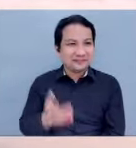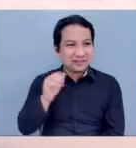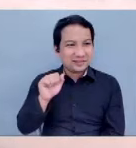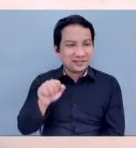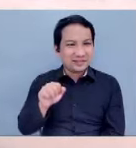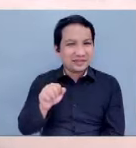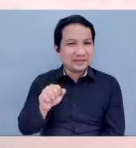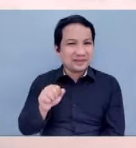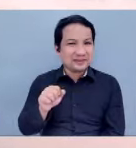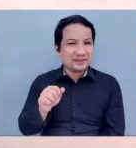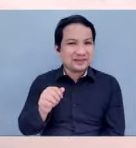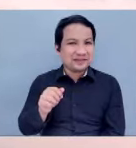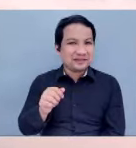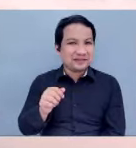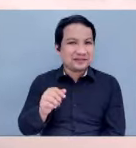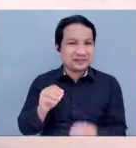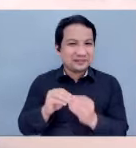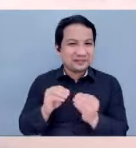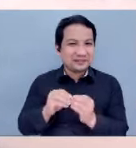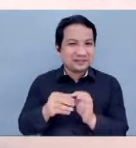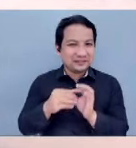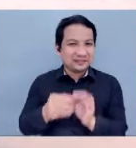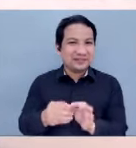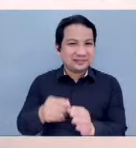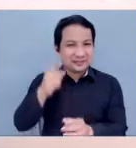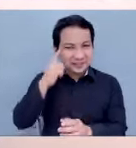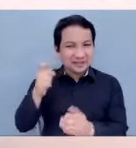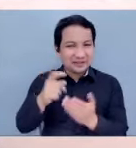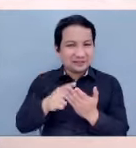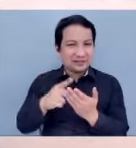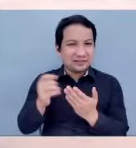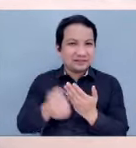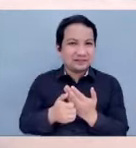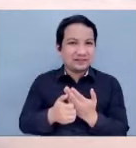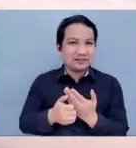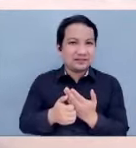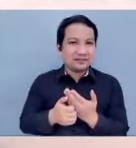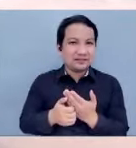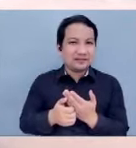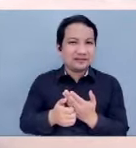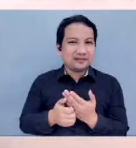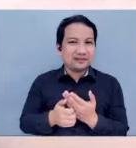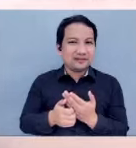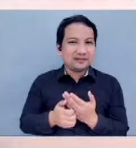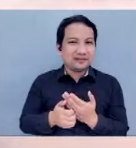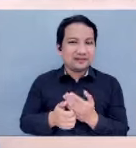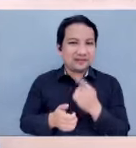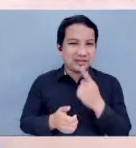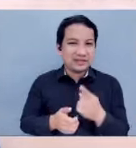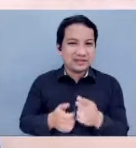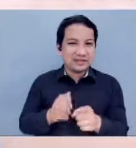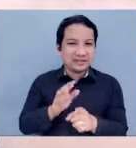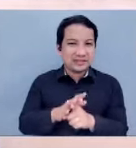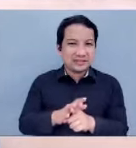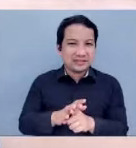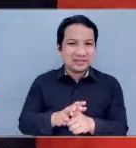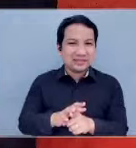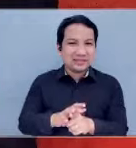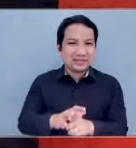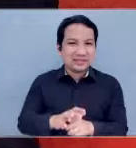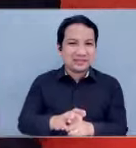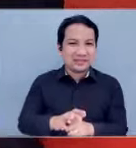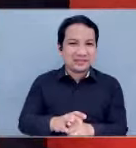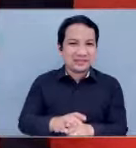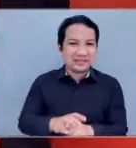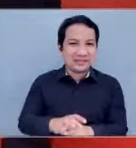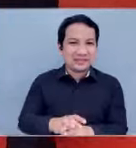be honest, it's more of like a dream project. I'm such a fan of zombie films. What? Since you did. Cool, diba? I did